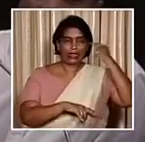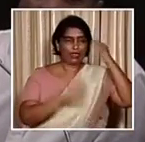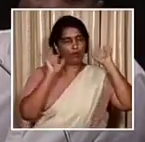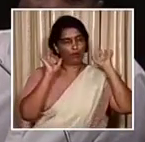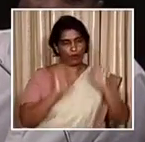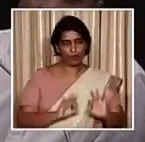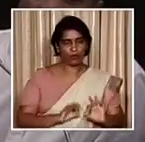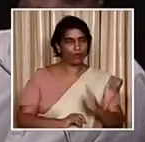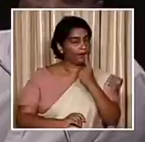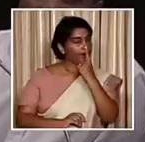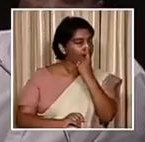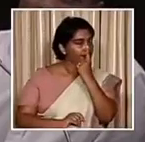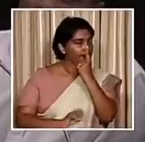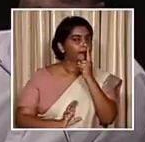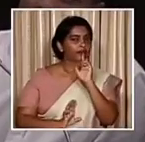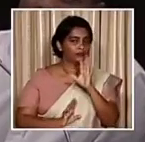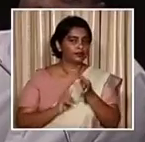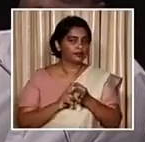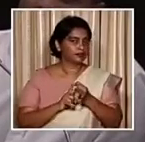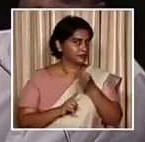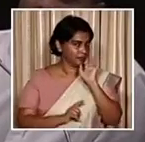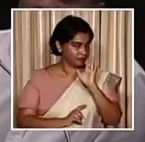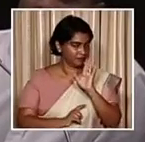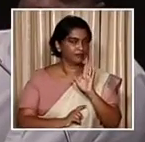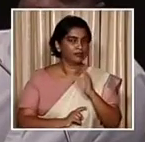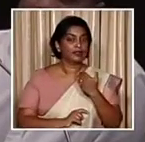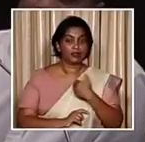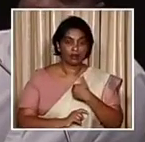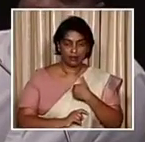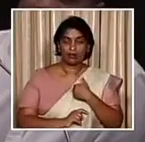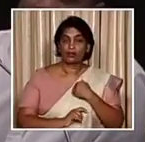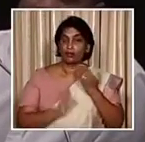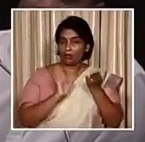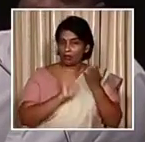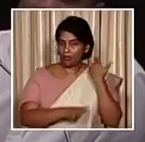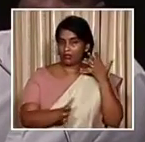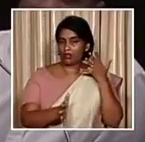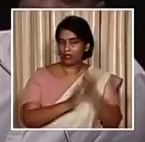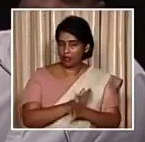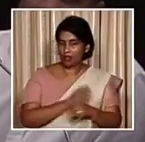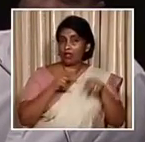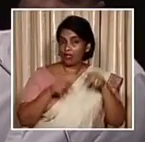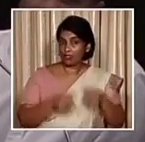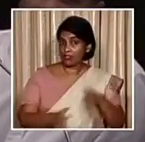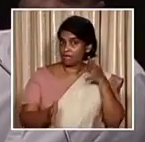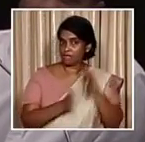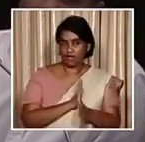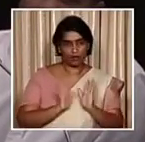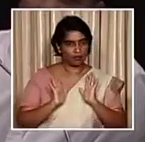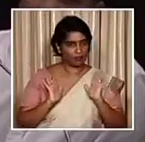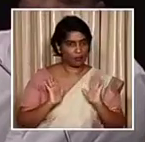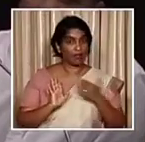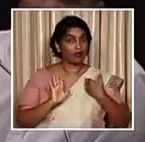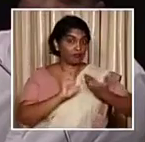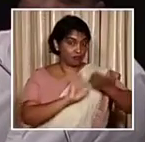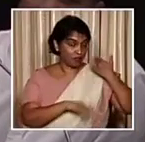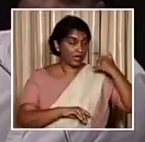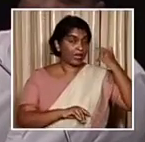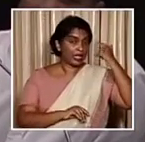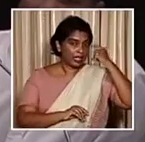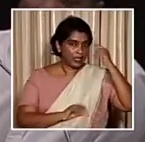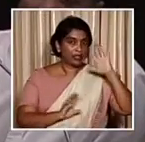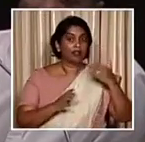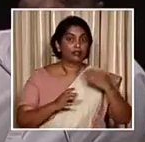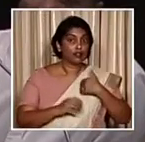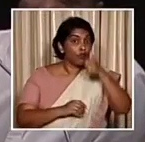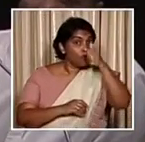හැබැයි එක කරුණක් තියෙනවා ජනාධිපතිතුමා අපි ඉස්සලත් වරදගත්තා දැනුත් වරද ගන්න බෑ අතීතය ගැන හිතනකොට අපි